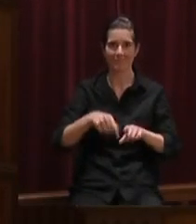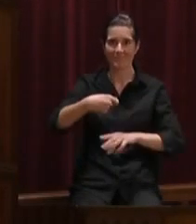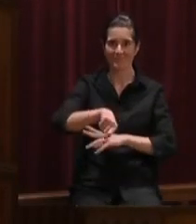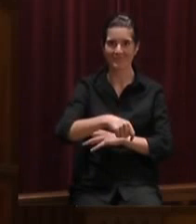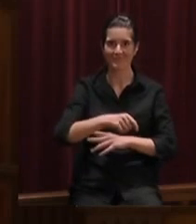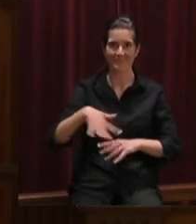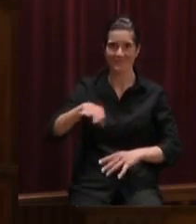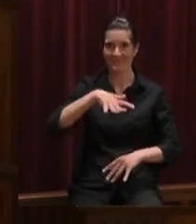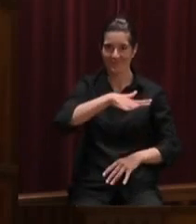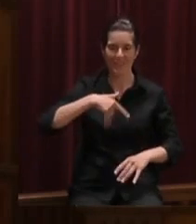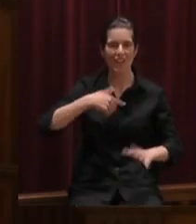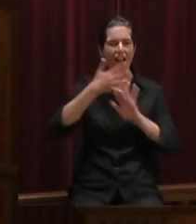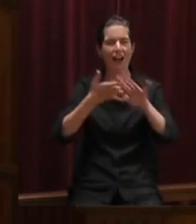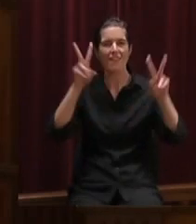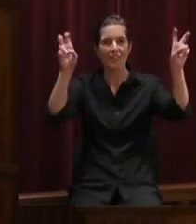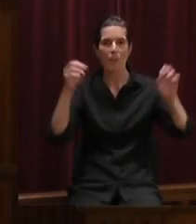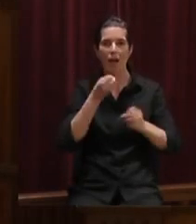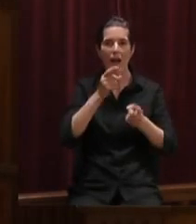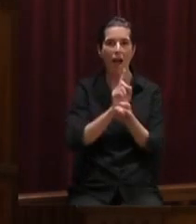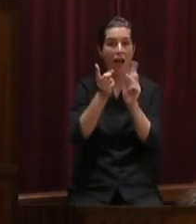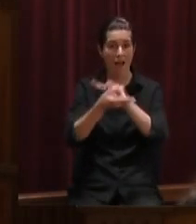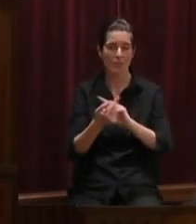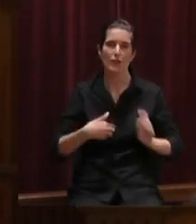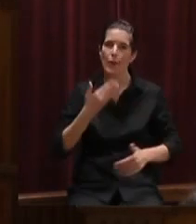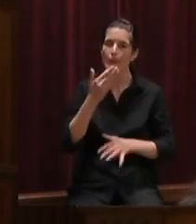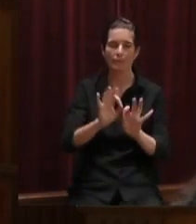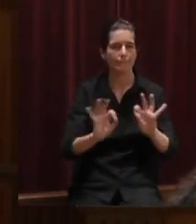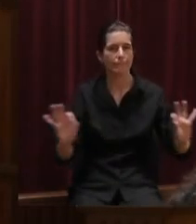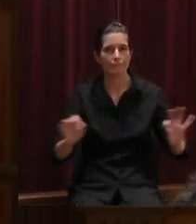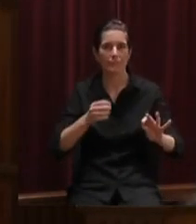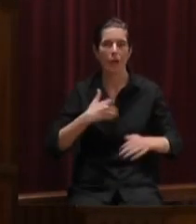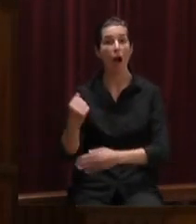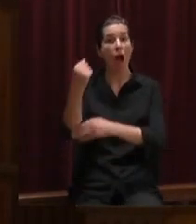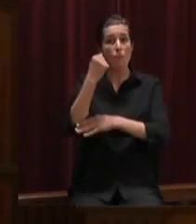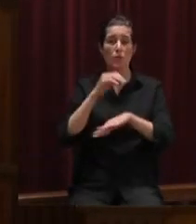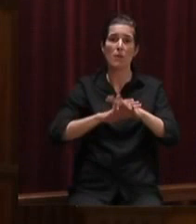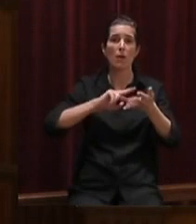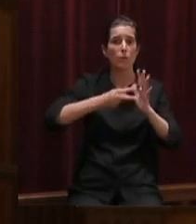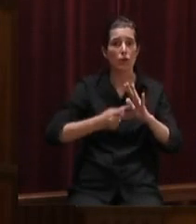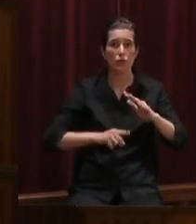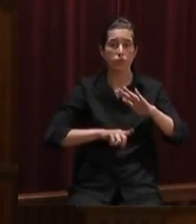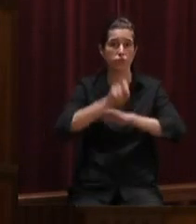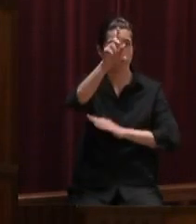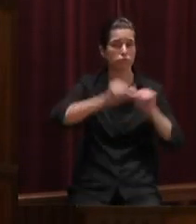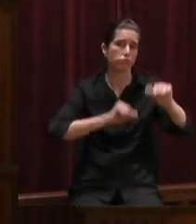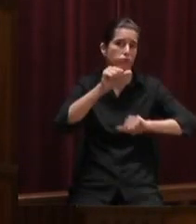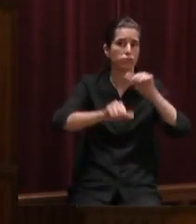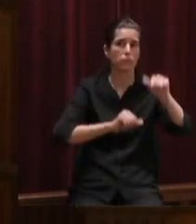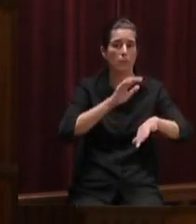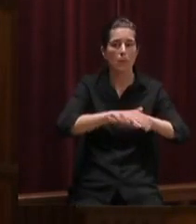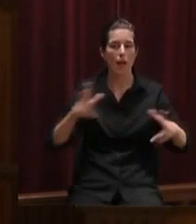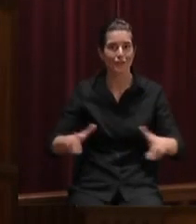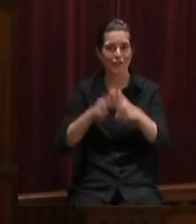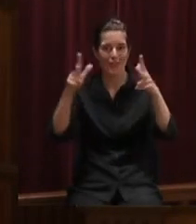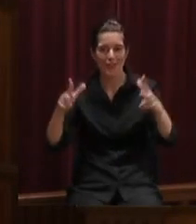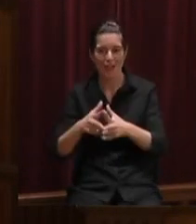vaig parlar de canvi i els vaig demanar humilment suport al projecte de progrés que plantejàrem a tota la societat per caminar